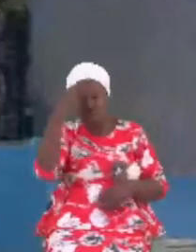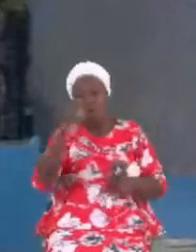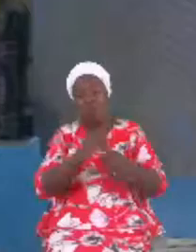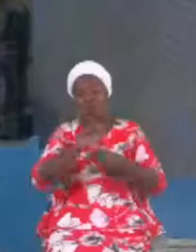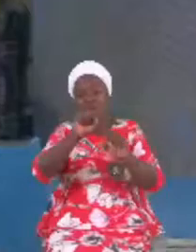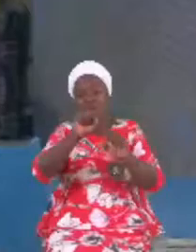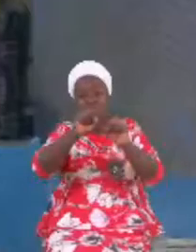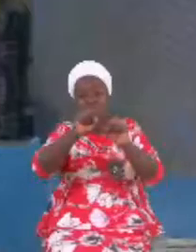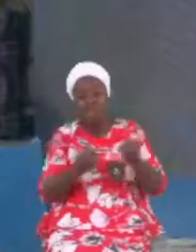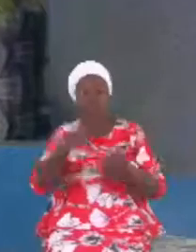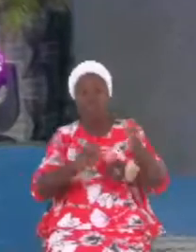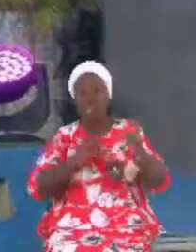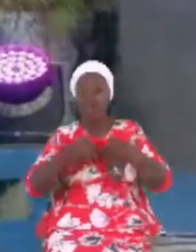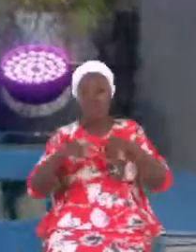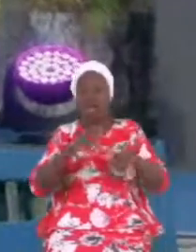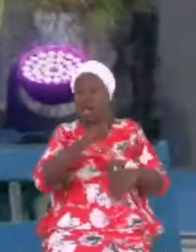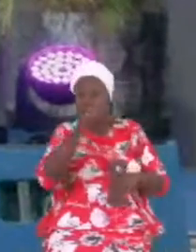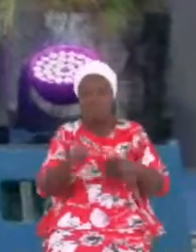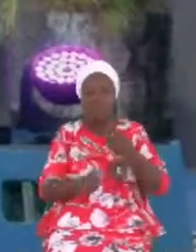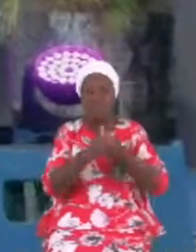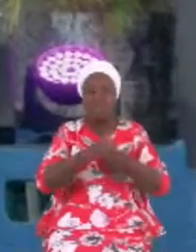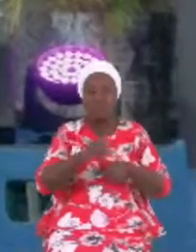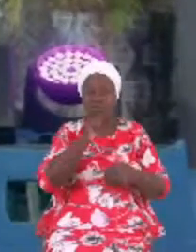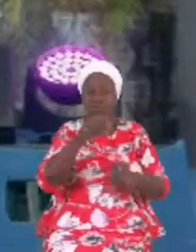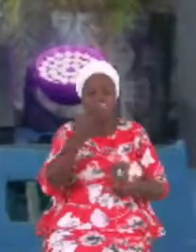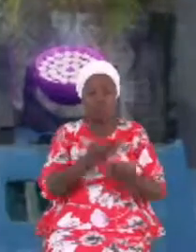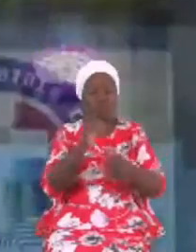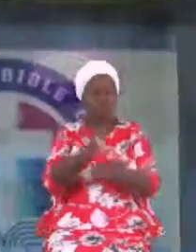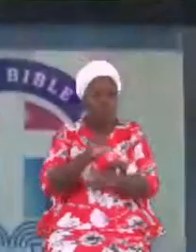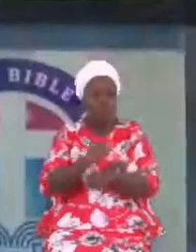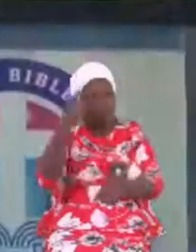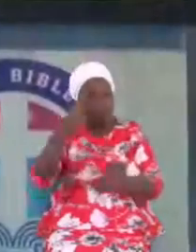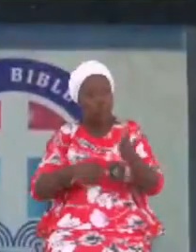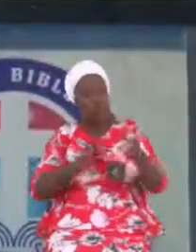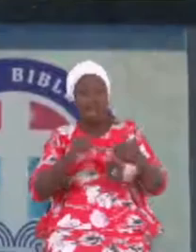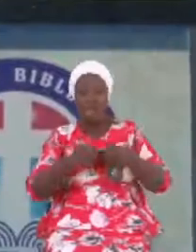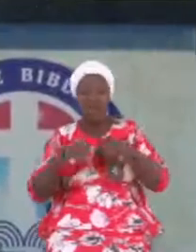fait. Je ne condamne pas le chômage pour ce que j'ai fait.